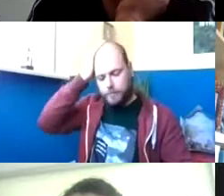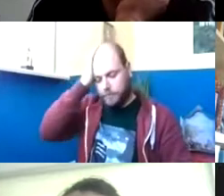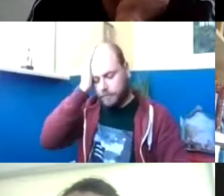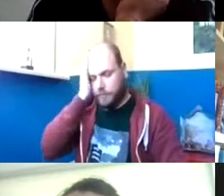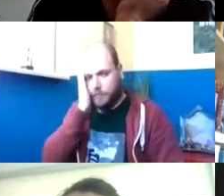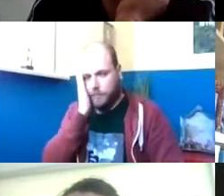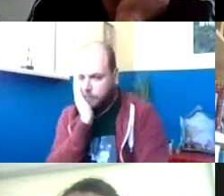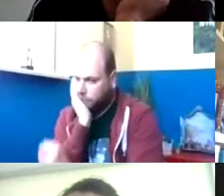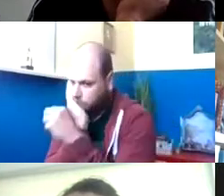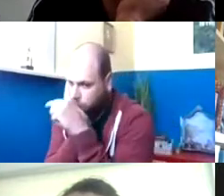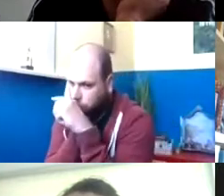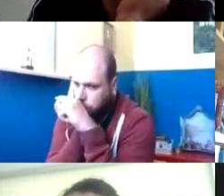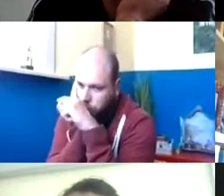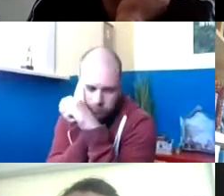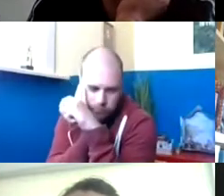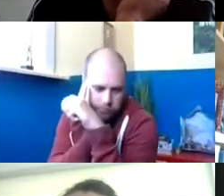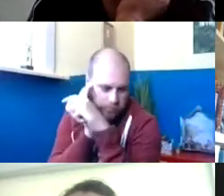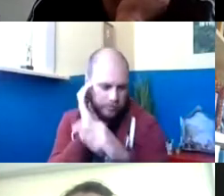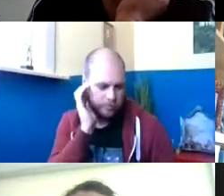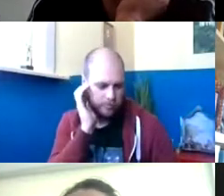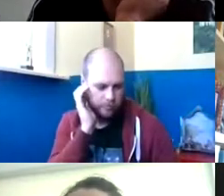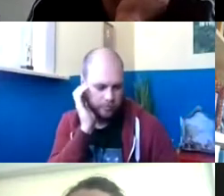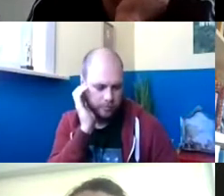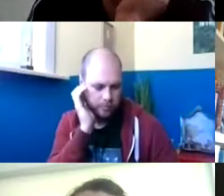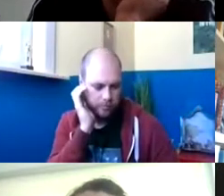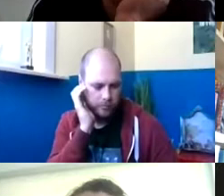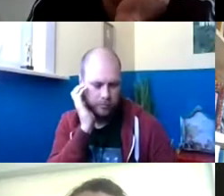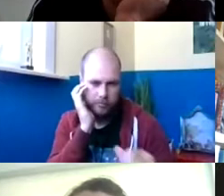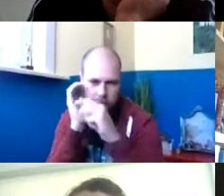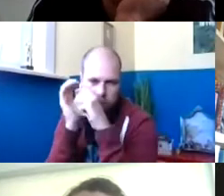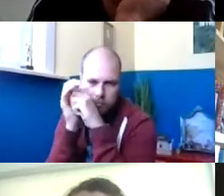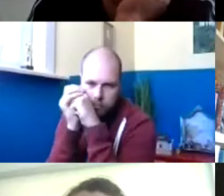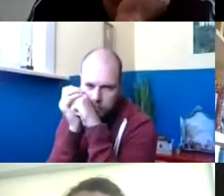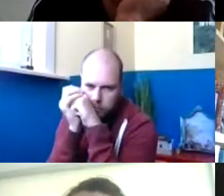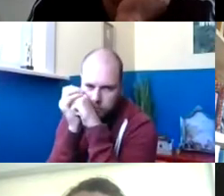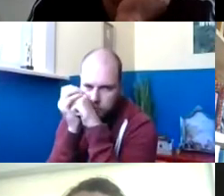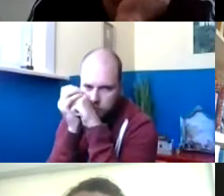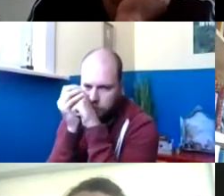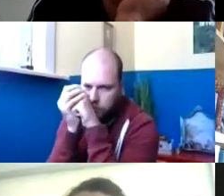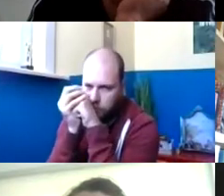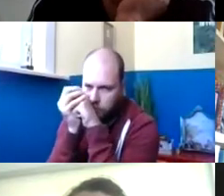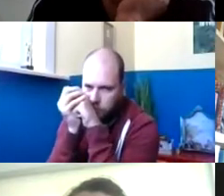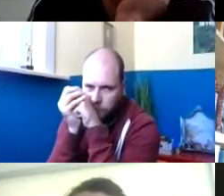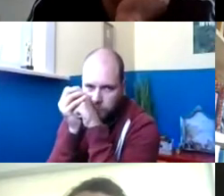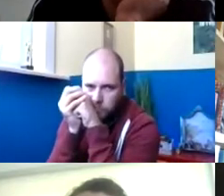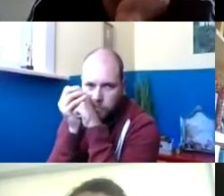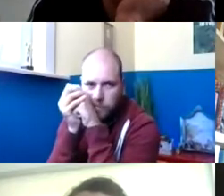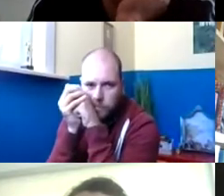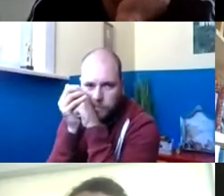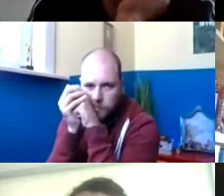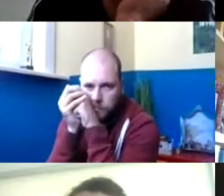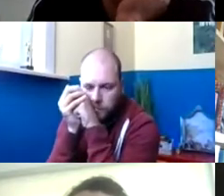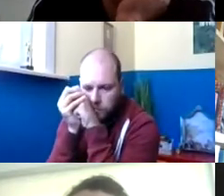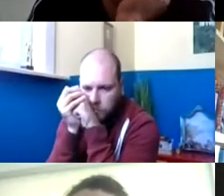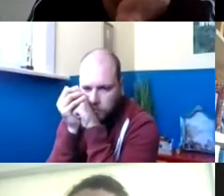vervoersprobleem een stuk oplossen. En we zien ook waar we moeten gaan stoppen. Dat heeft zoveel voordelen